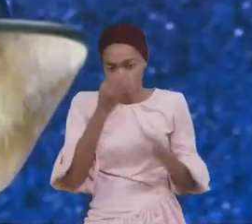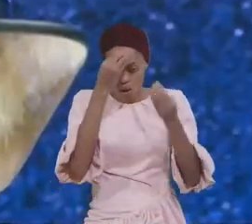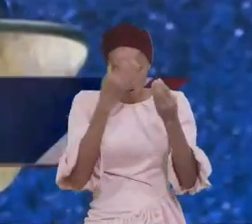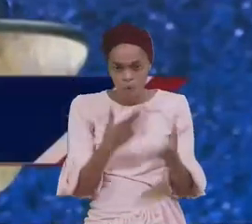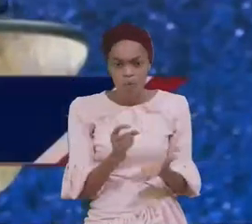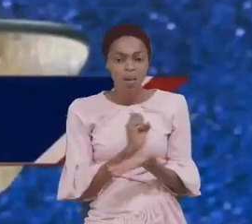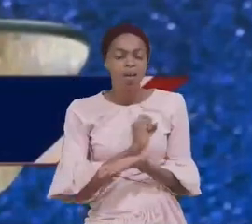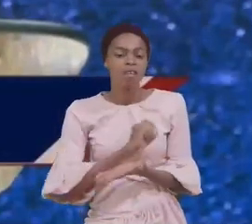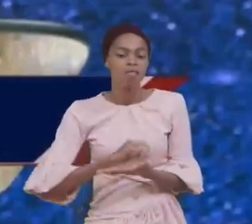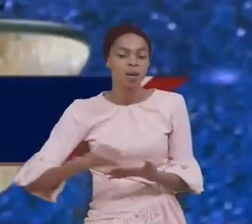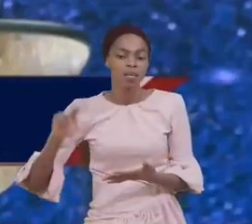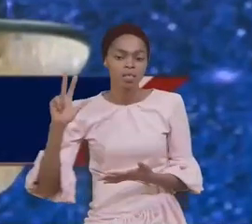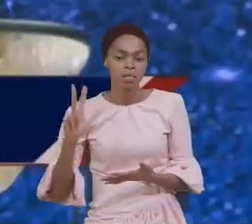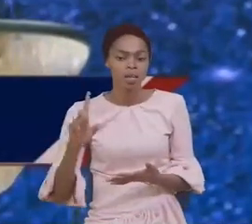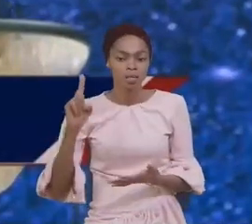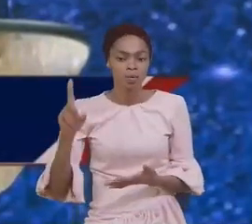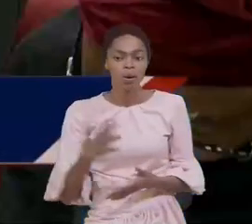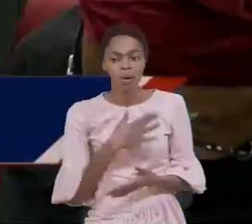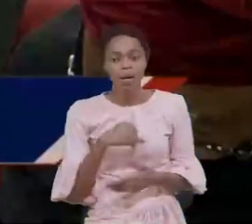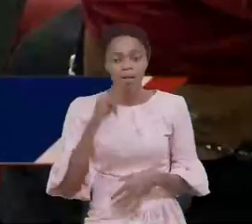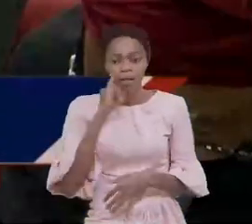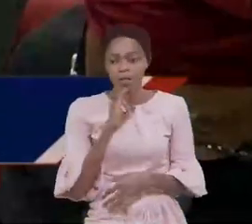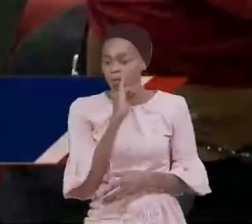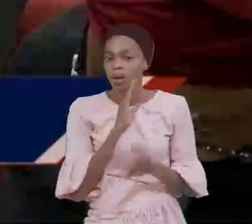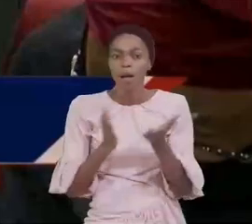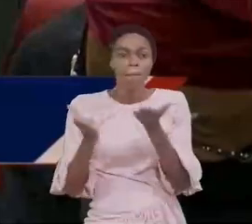31. Israël a servi l'Éternel.